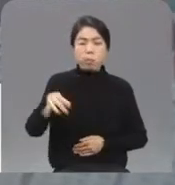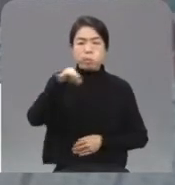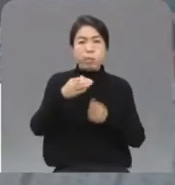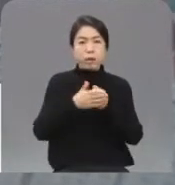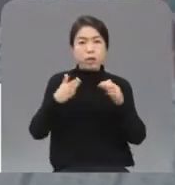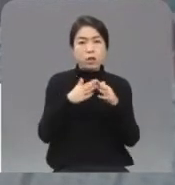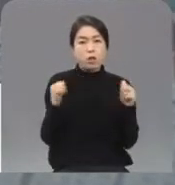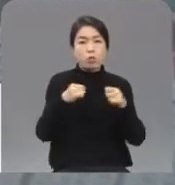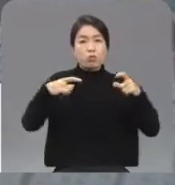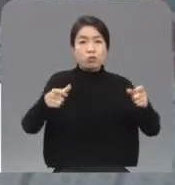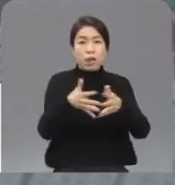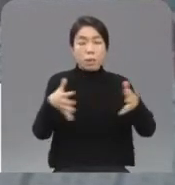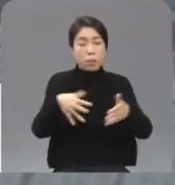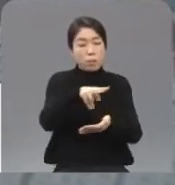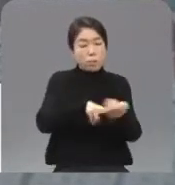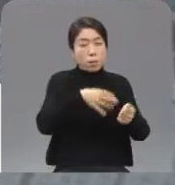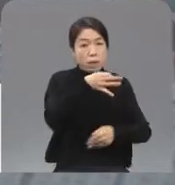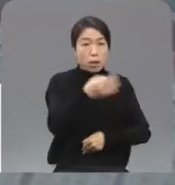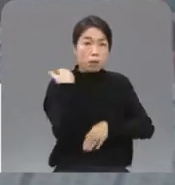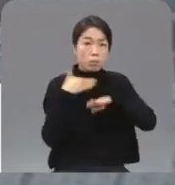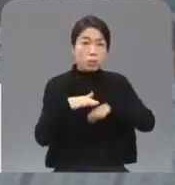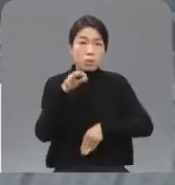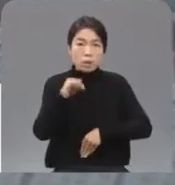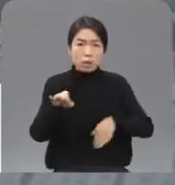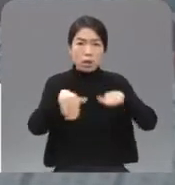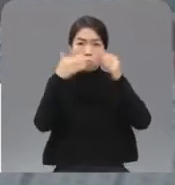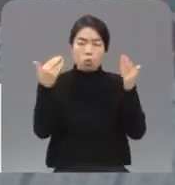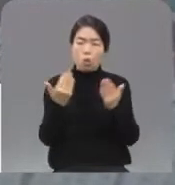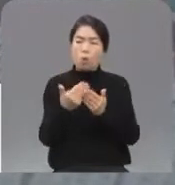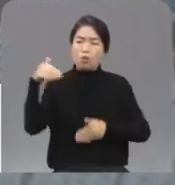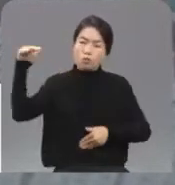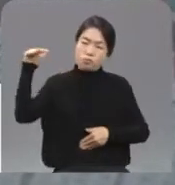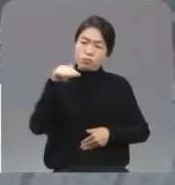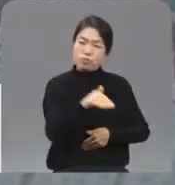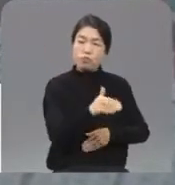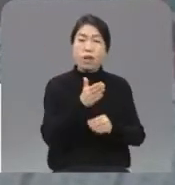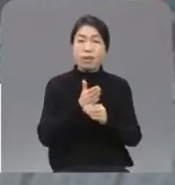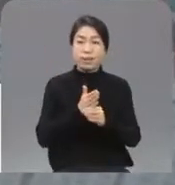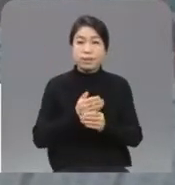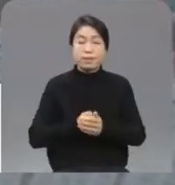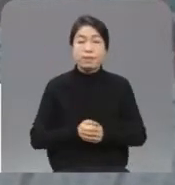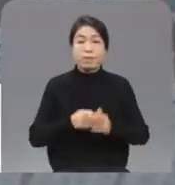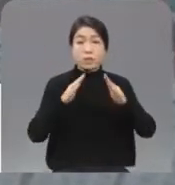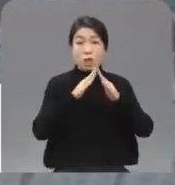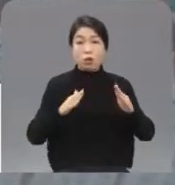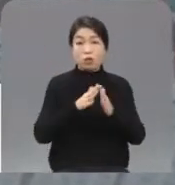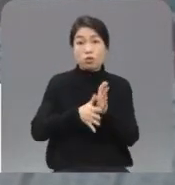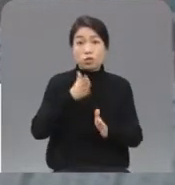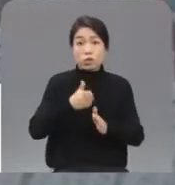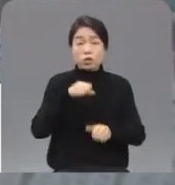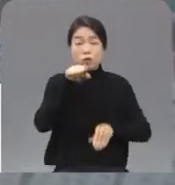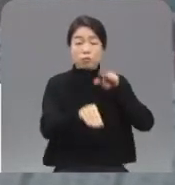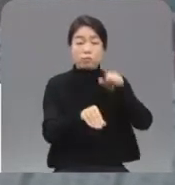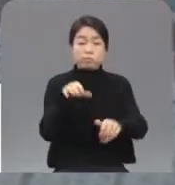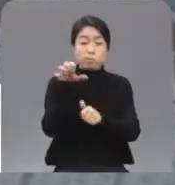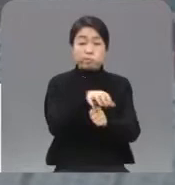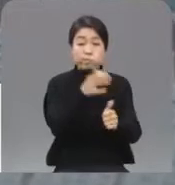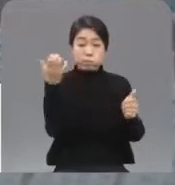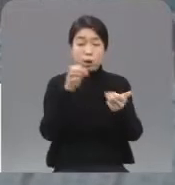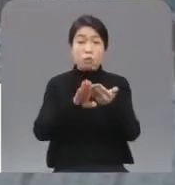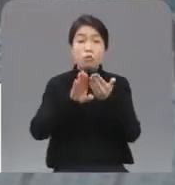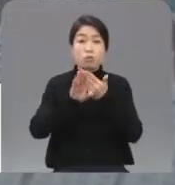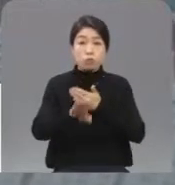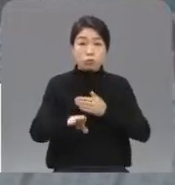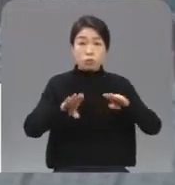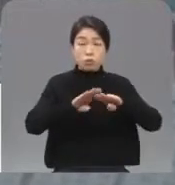등으로 전북지역도 아파트 매매 값과 전세값이 하락하고 있습니다 전주시가 조정 대상 지역에서 해제된